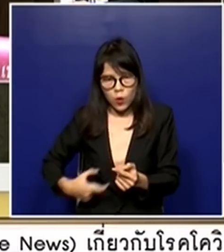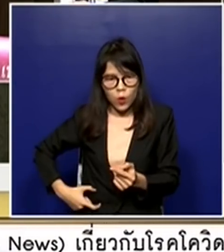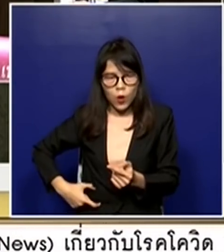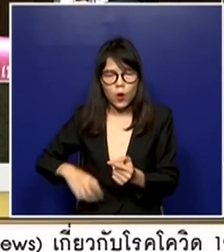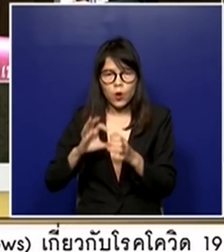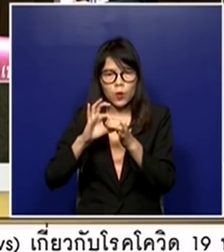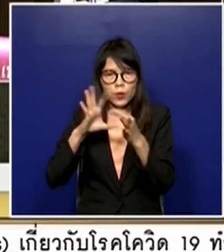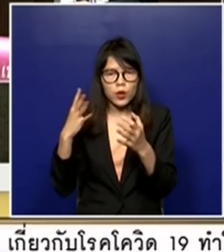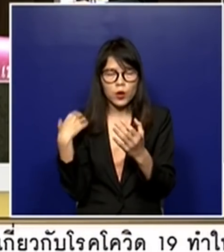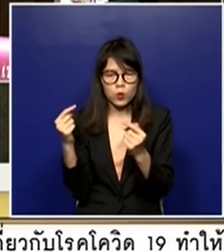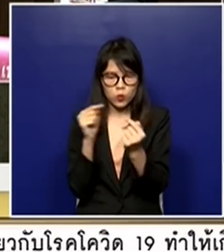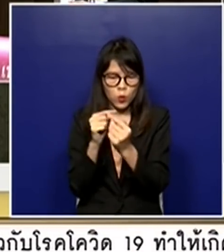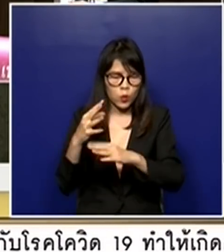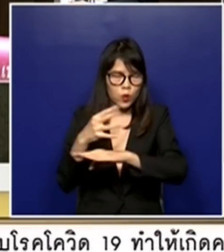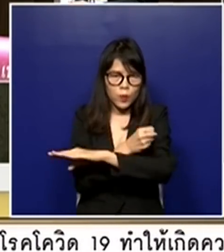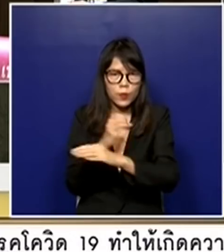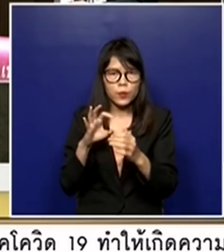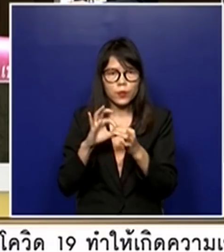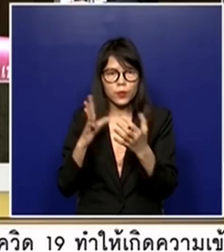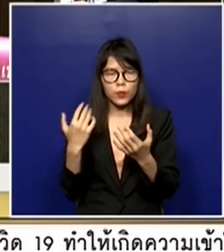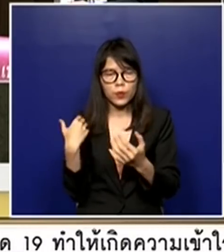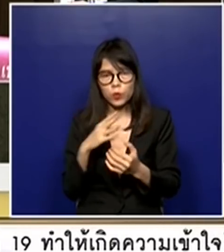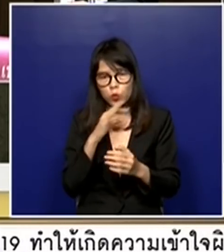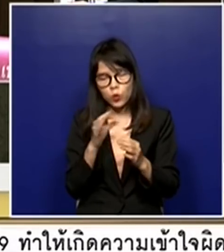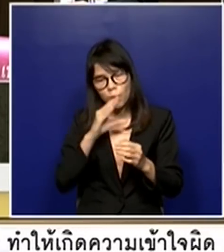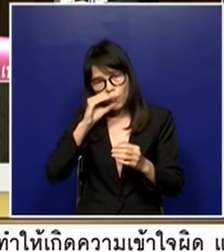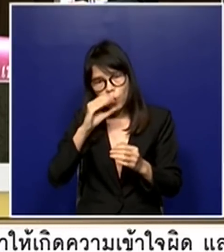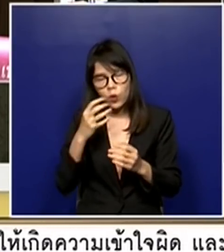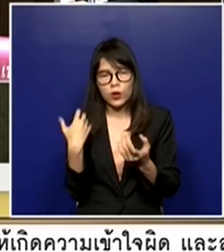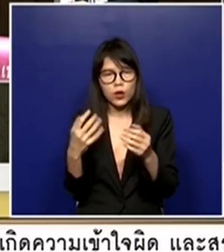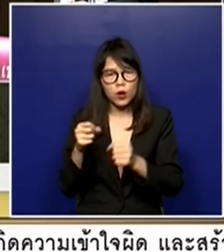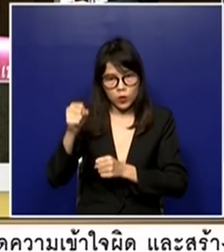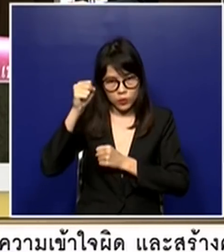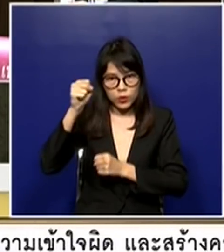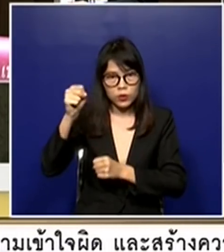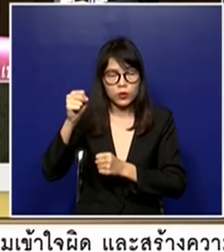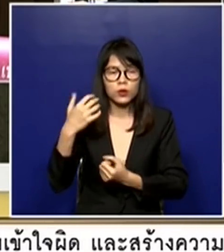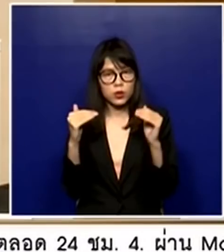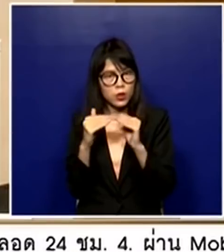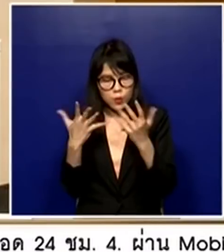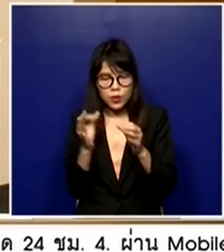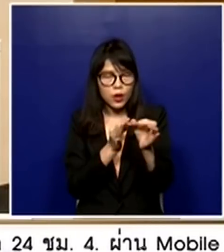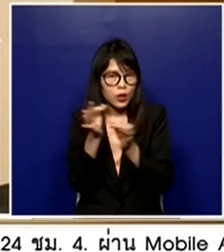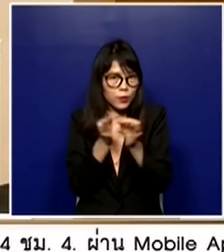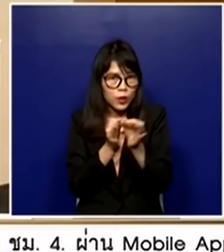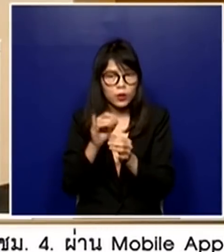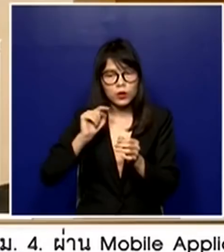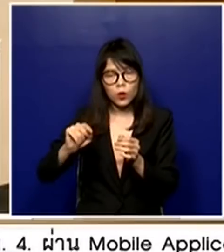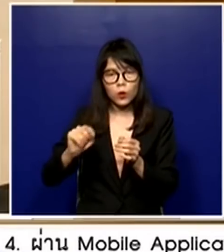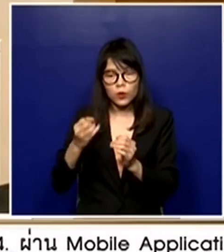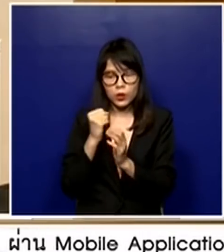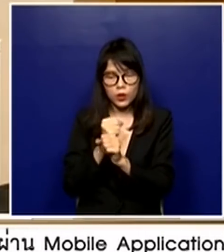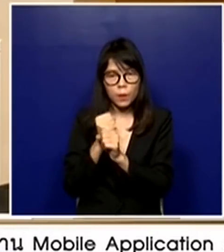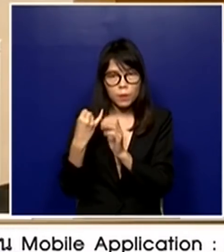ครับก็ฝากว่าถ้าผิดข้อบังคับหรือเอ่ยถึงสถาบันผมขอประท้วงครับ เป็นหน้าที่ผมดูแลเองครับ ท่านประธาน เลยของประชาชนด้วย